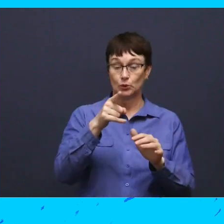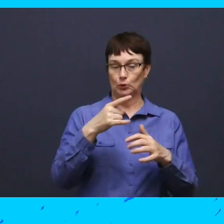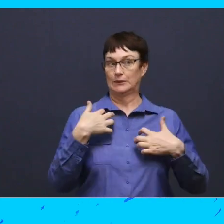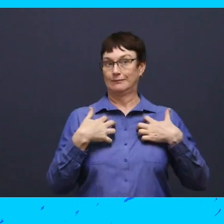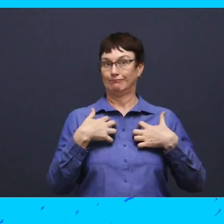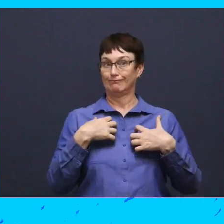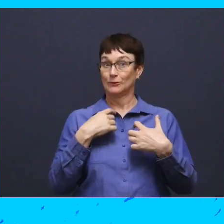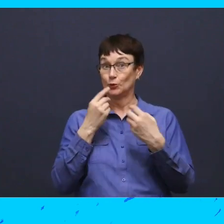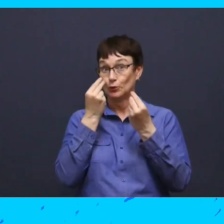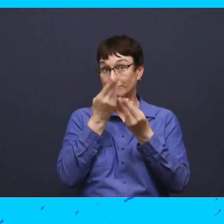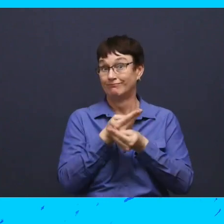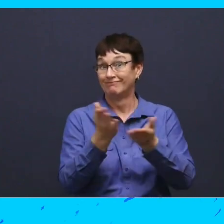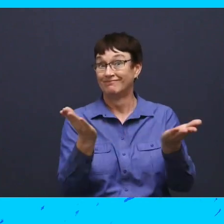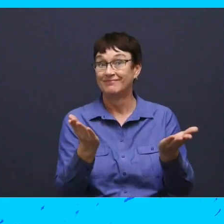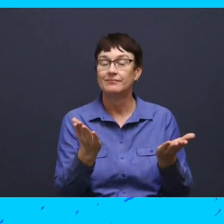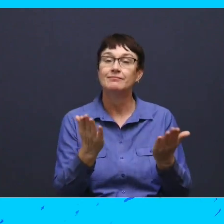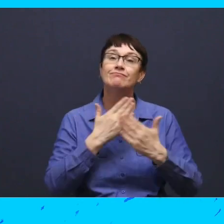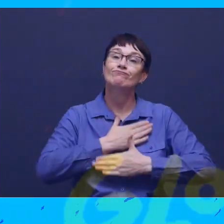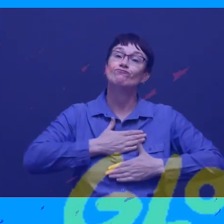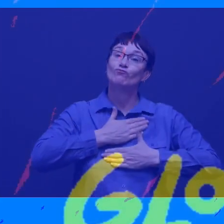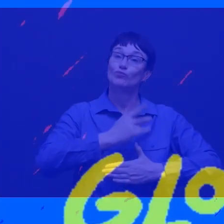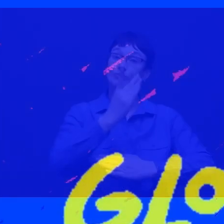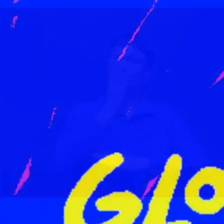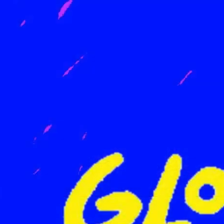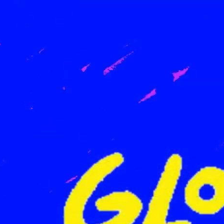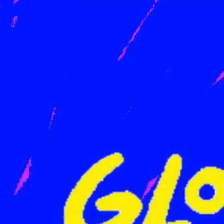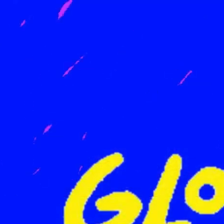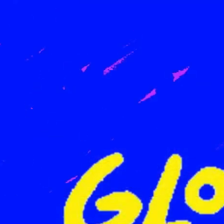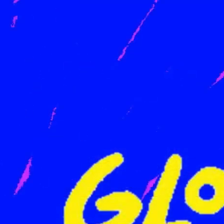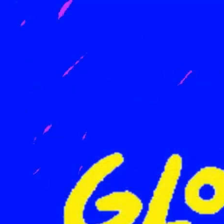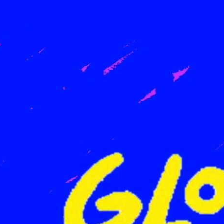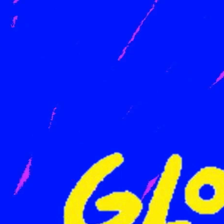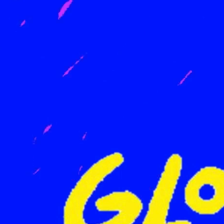de notre rapport. Nous vous souhaitons une excellente journée. Merci.